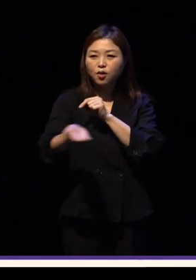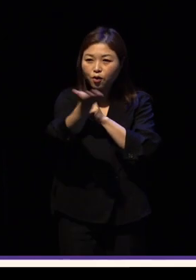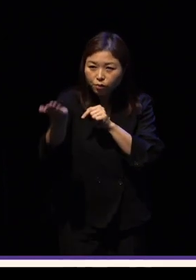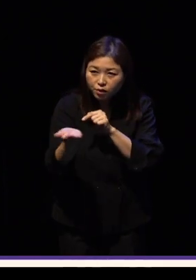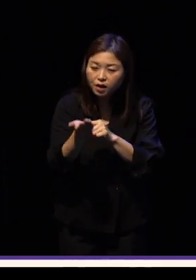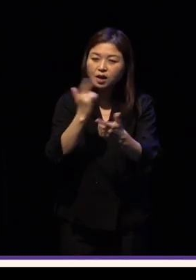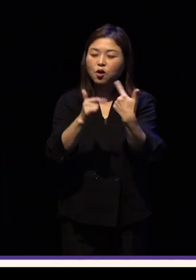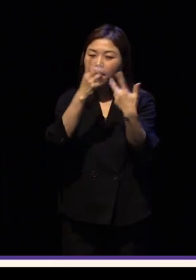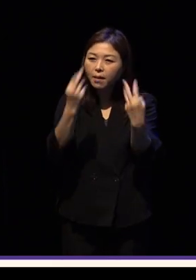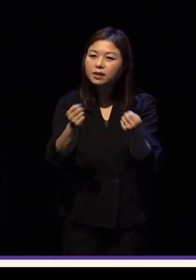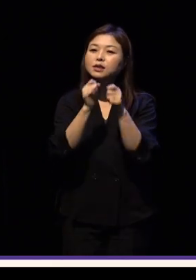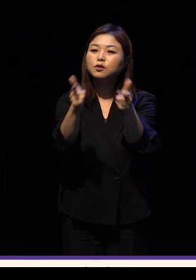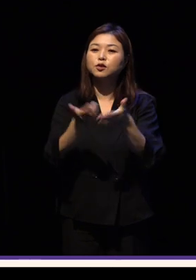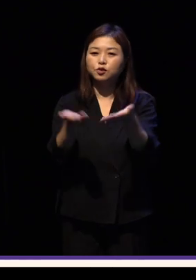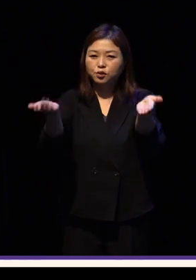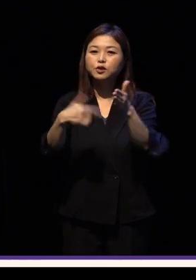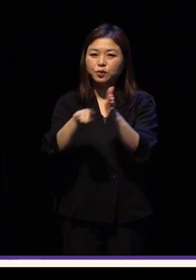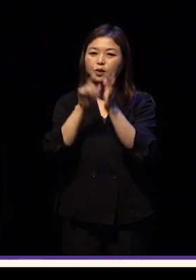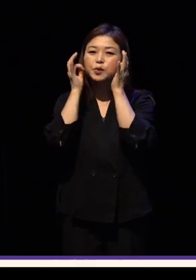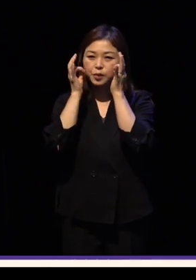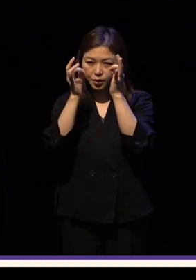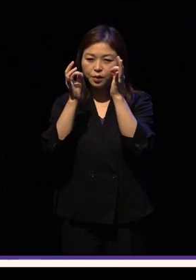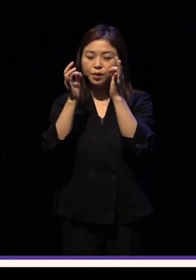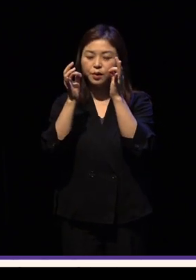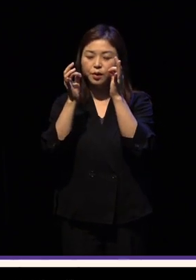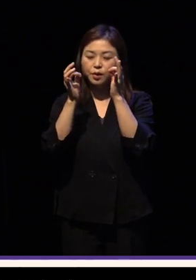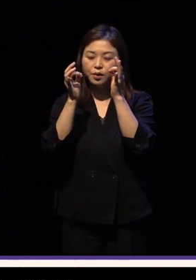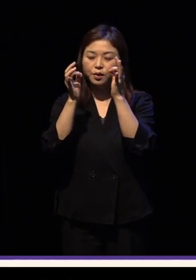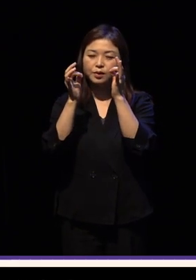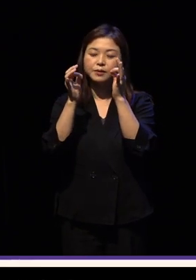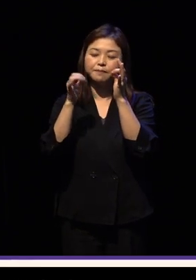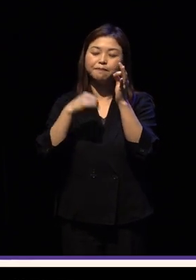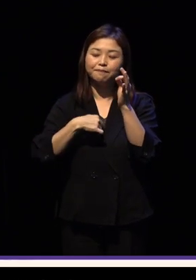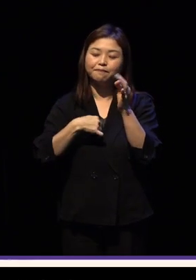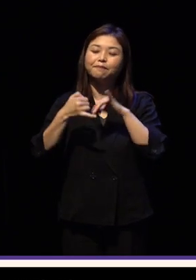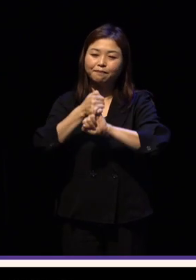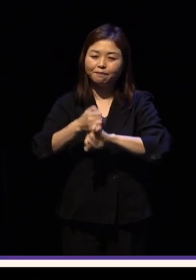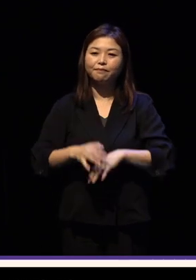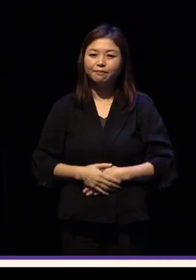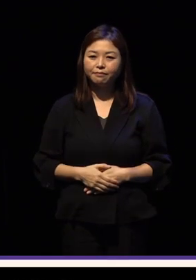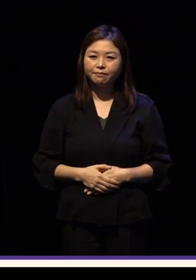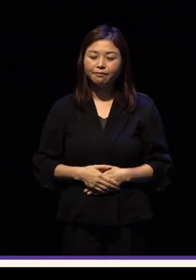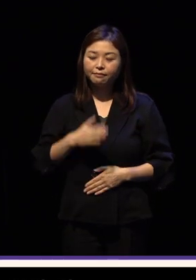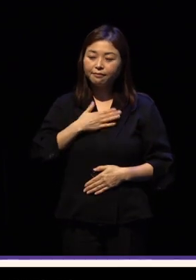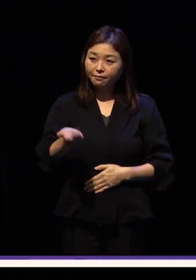기회를 확대할 수 있는 쪽으로 하려고 합니다. 그래서 제가 이 자리에서도 한 가지 여러분들에게도